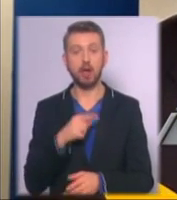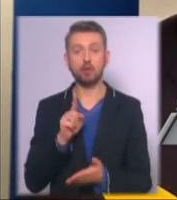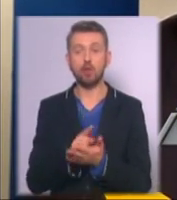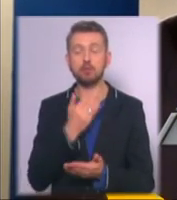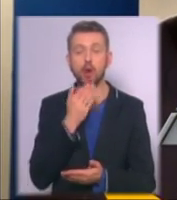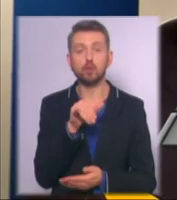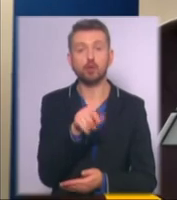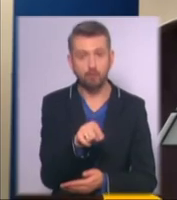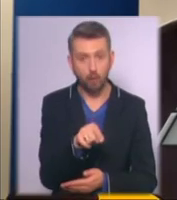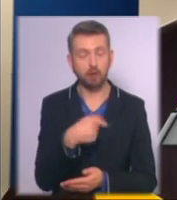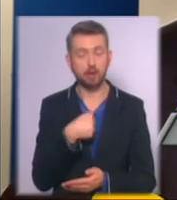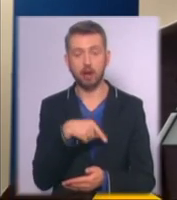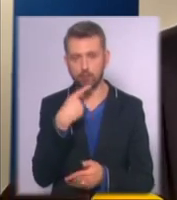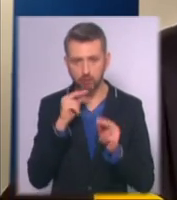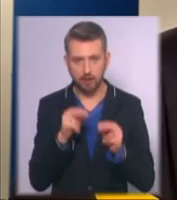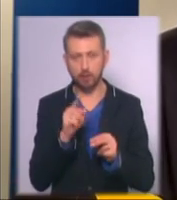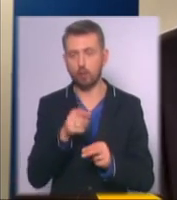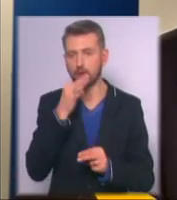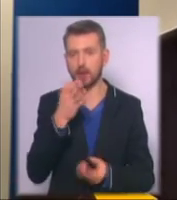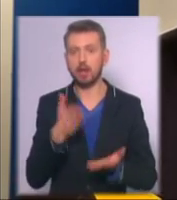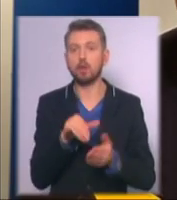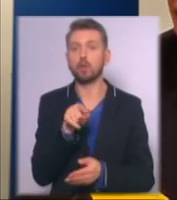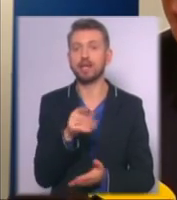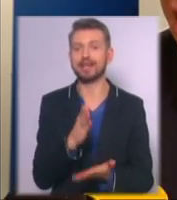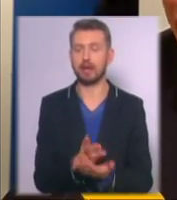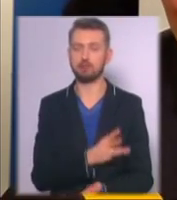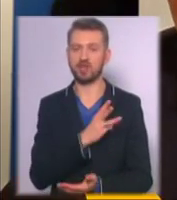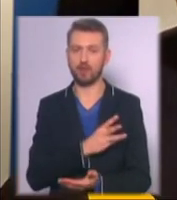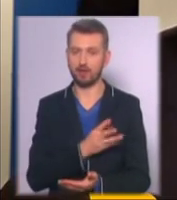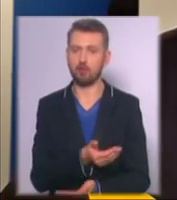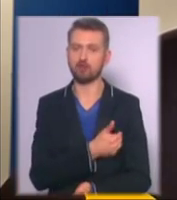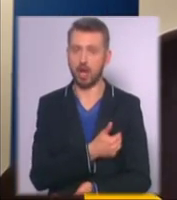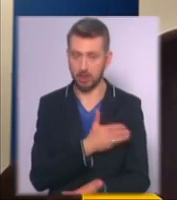него, я вам говорю откровенно. Он сказал, что если у них есть мотивация и желание, то